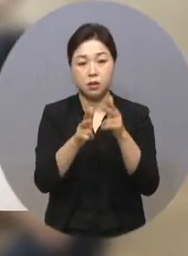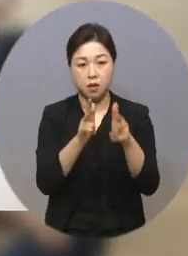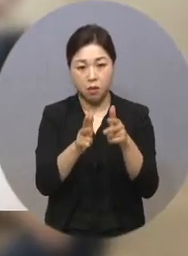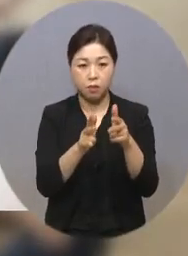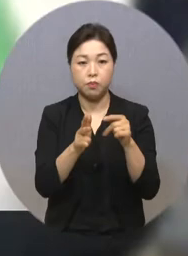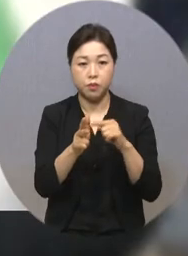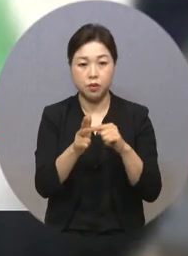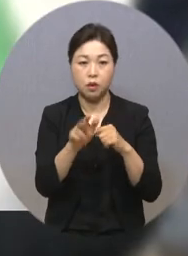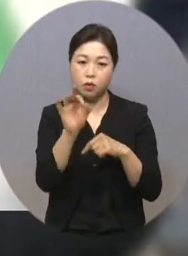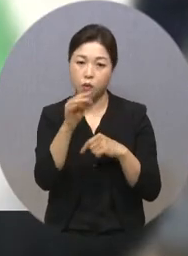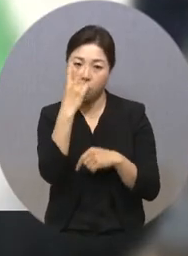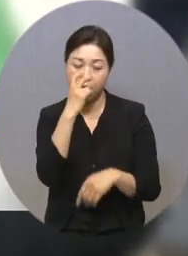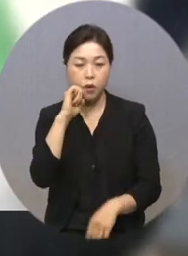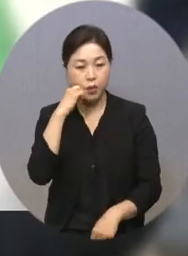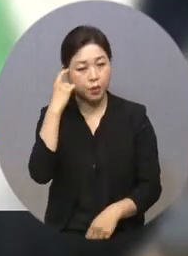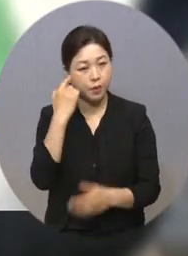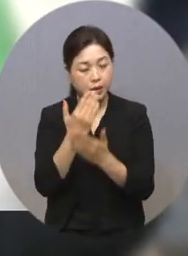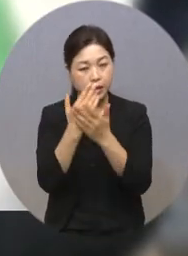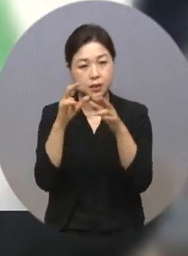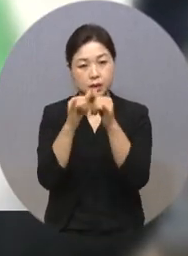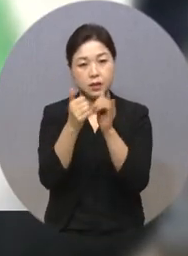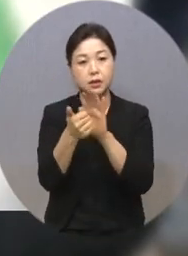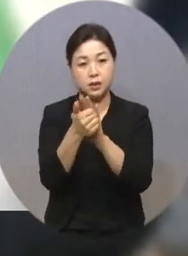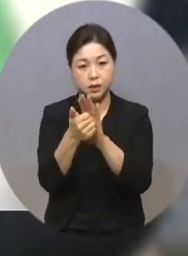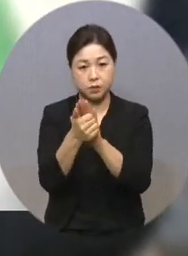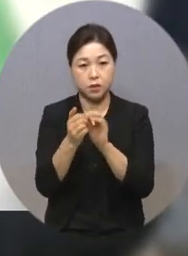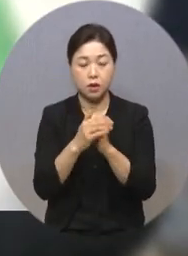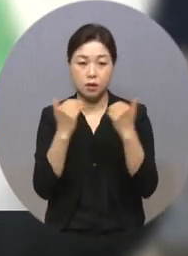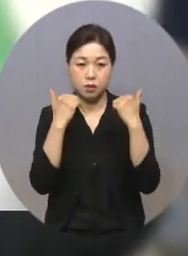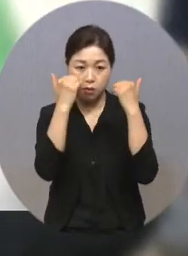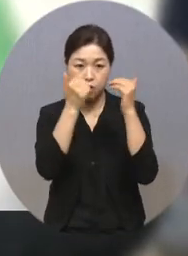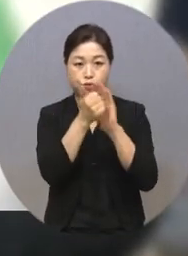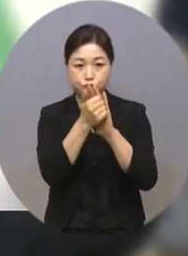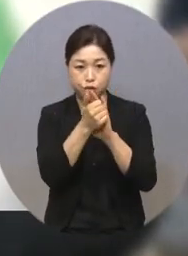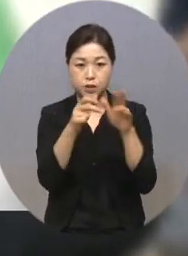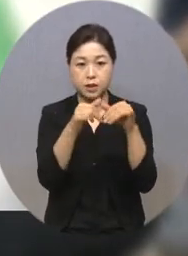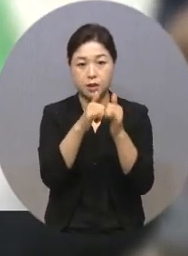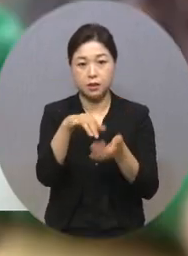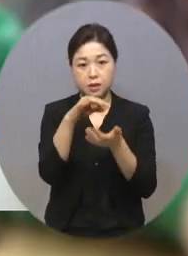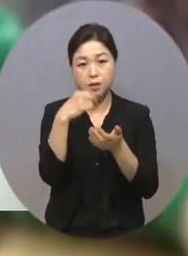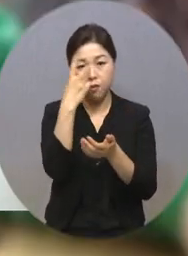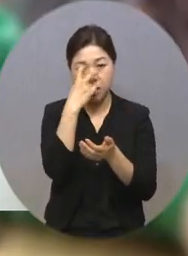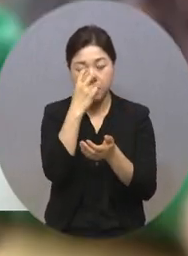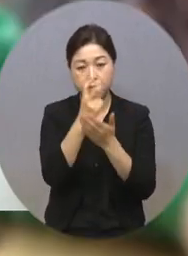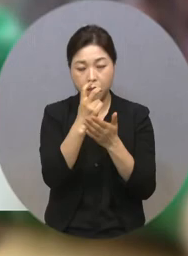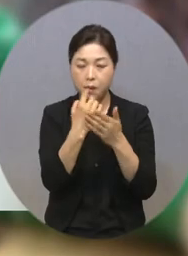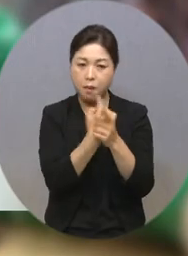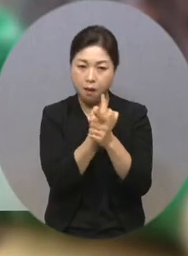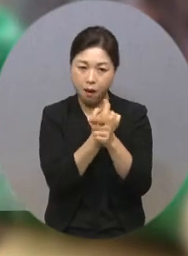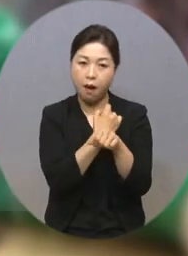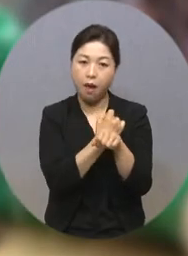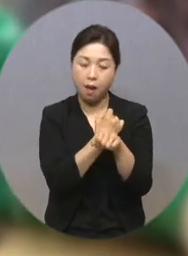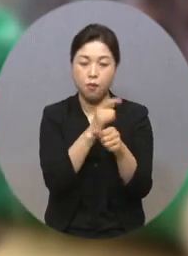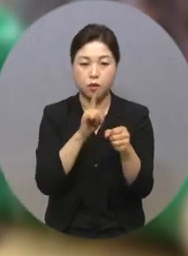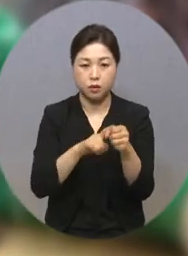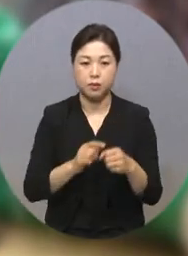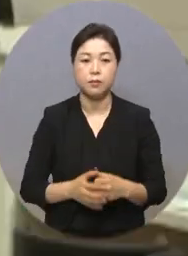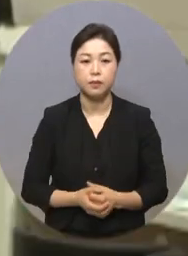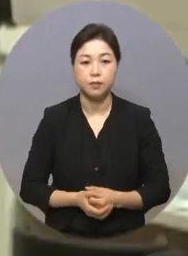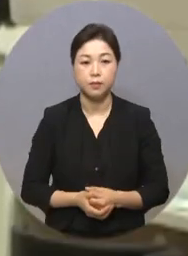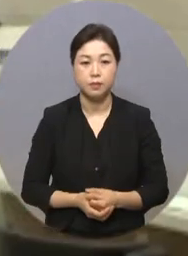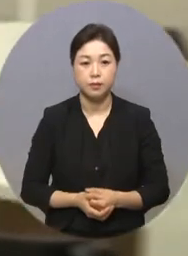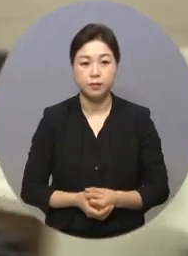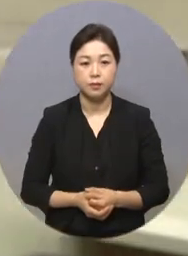관리가 어려운 발달장애 인해 지원하고 성년 후견 등 장애인 재산관리 제도를 보완하기 위해 추징 됐습니다